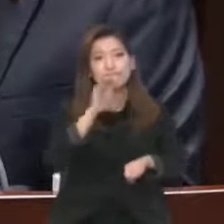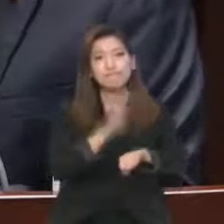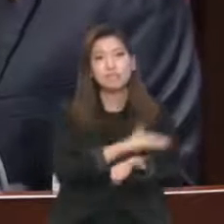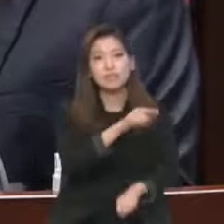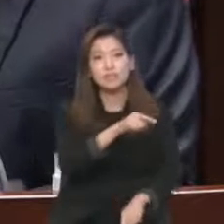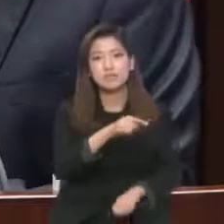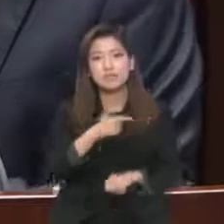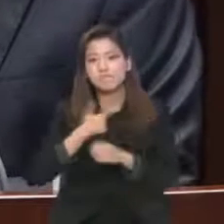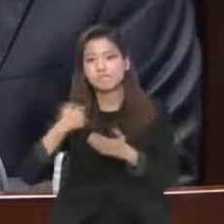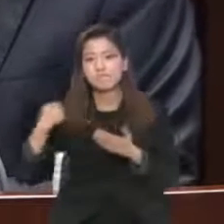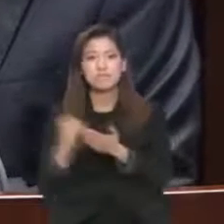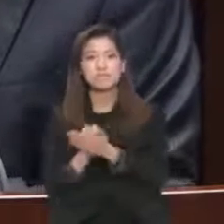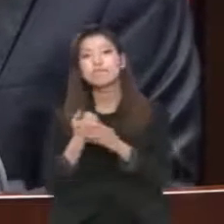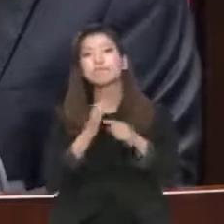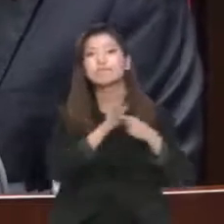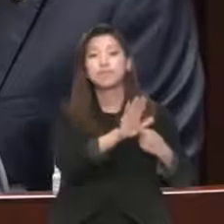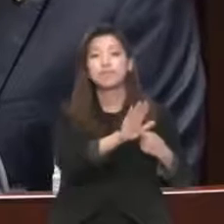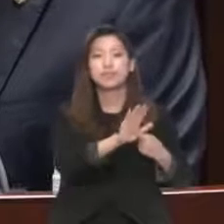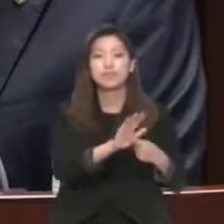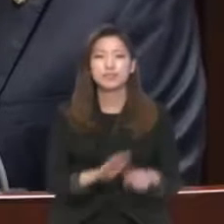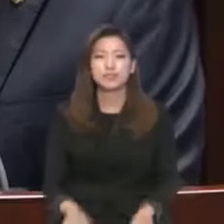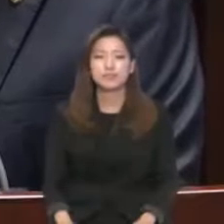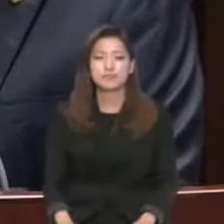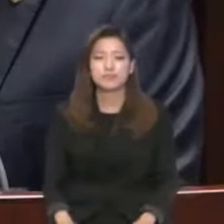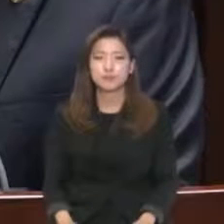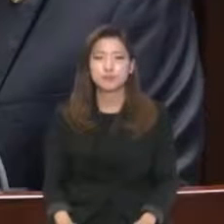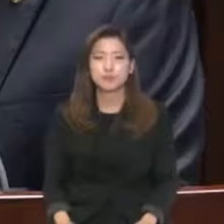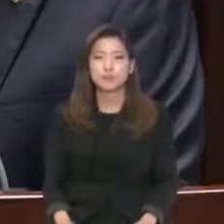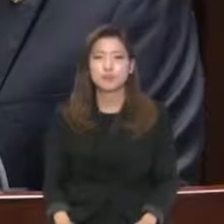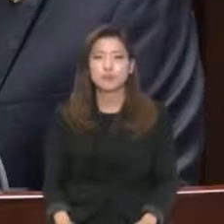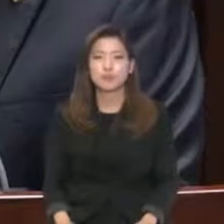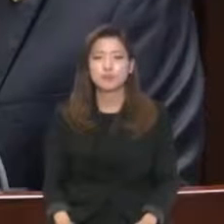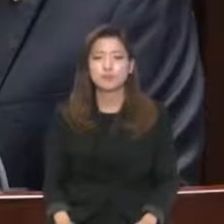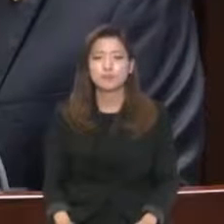바 있습니다. 그리고 대체로 저 역시